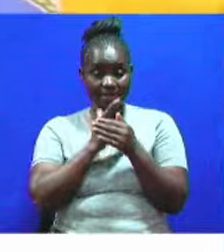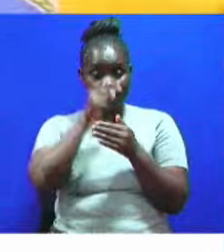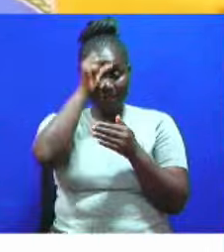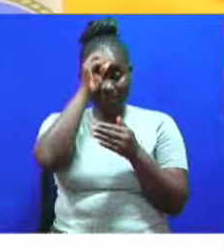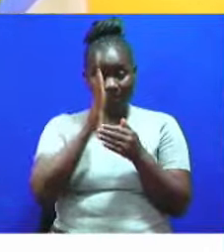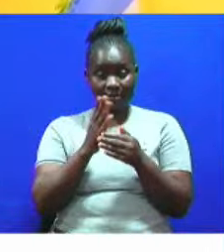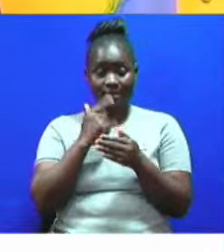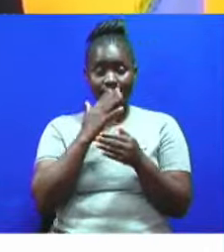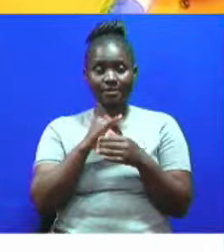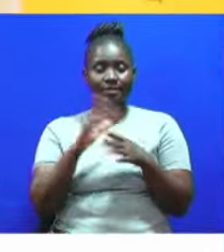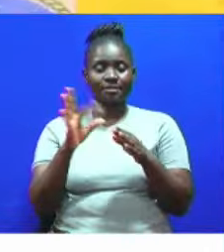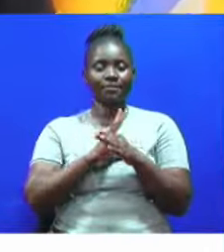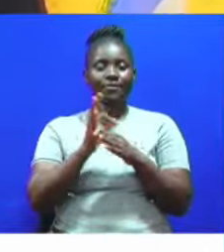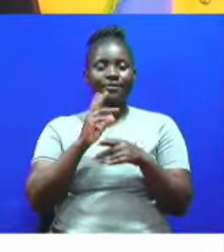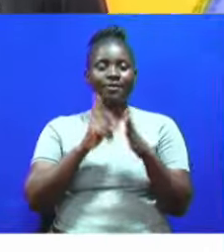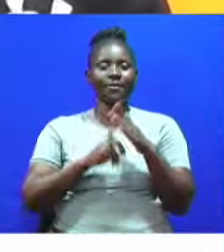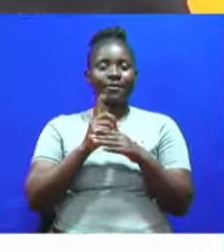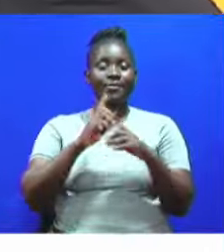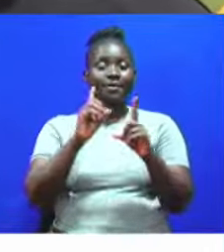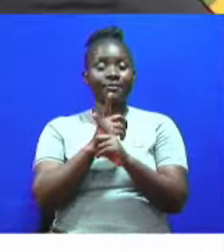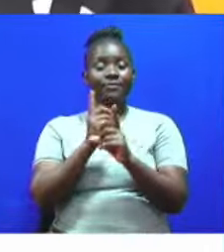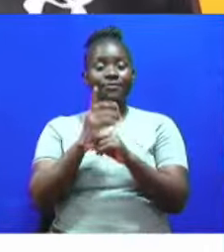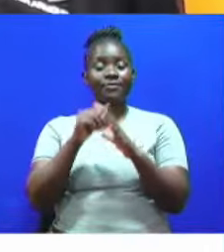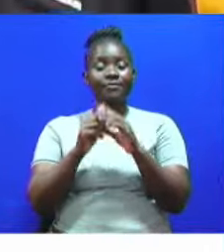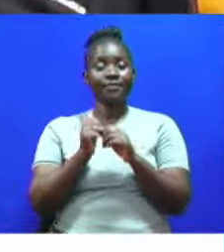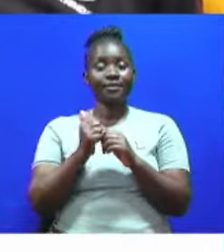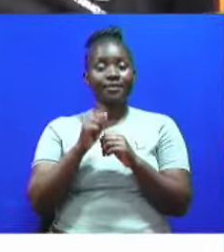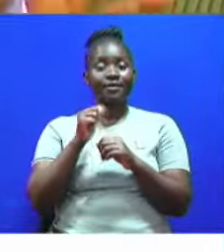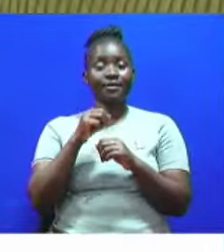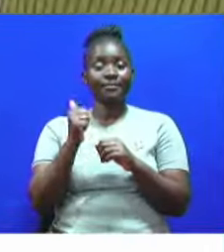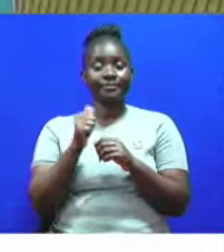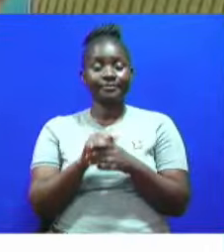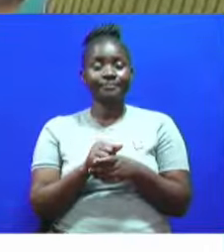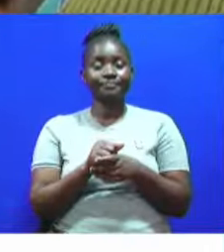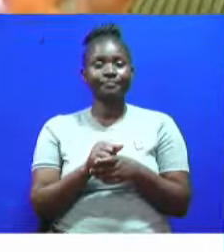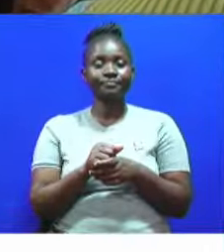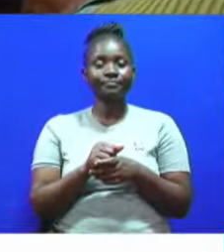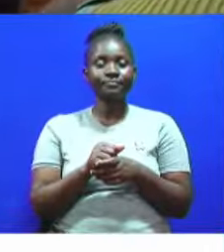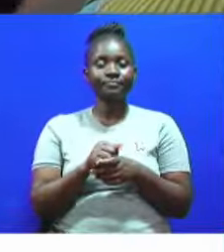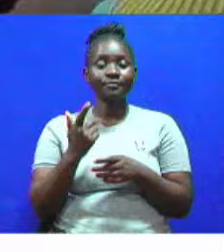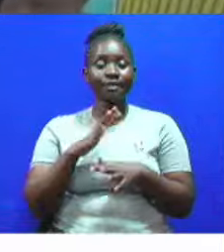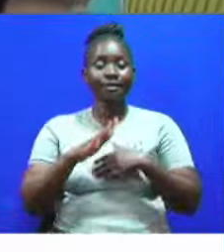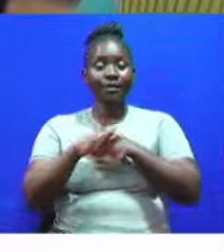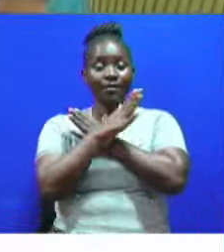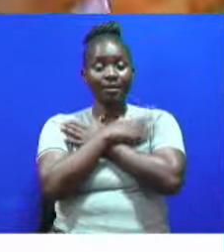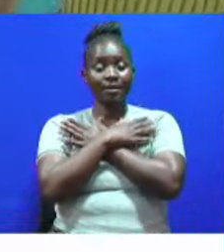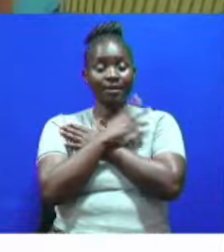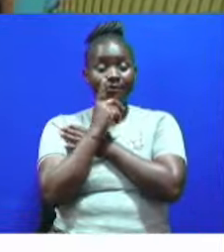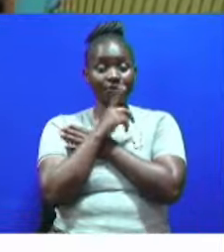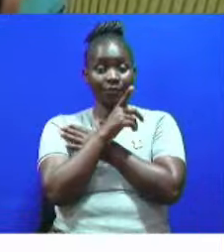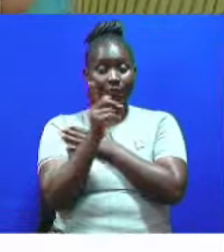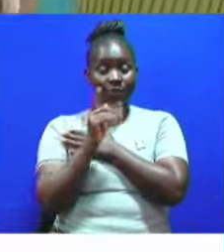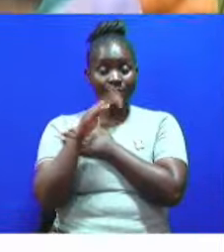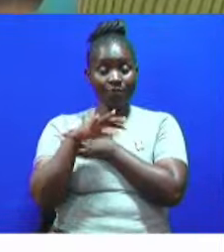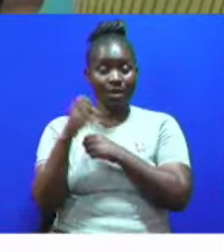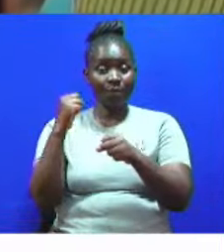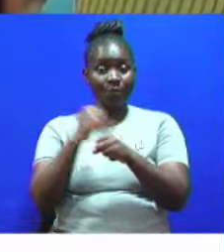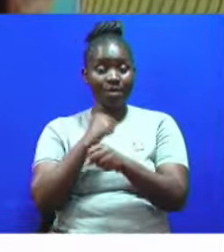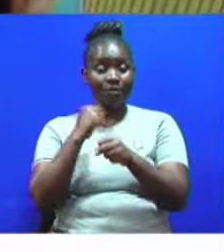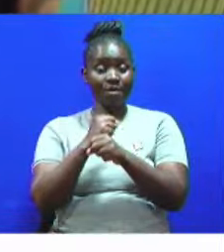aso wikirania ama gendero aao asechi wadi chiabo kata nto huwa nchete ega asimu yoko